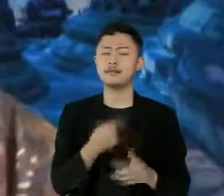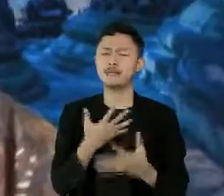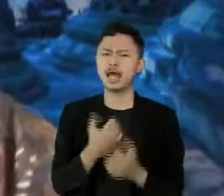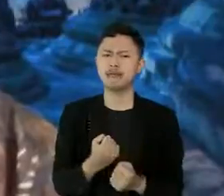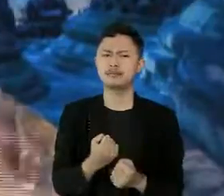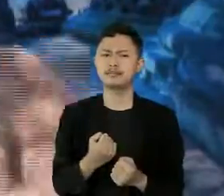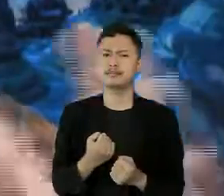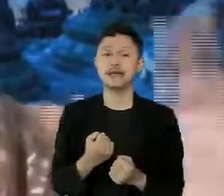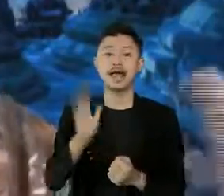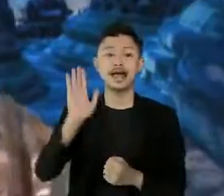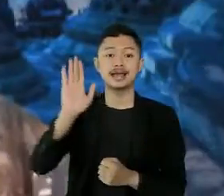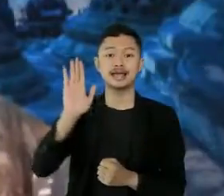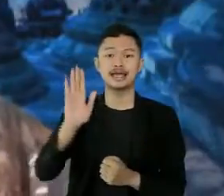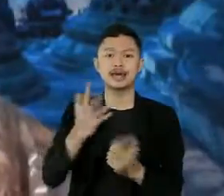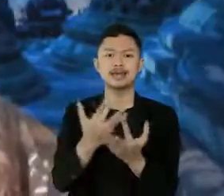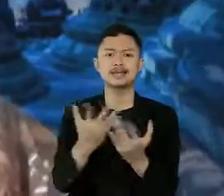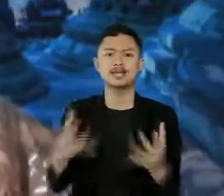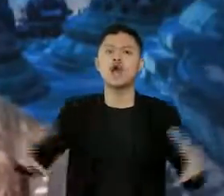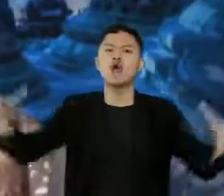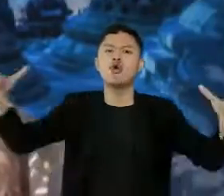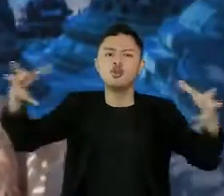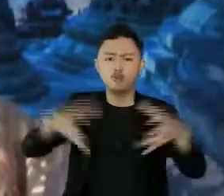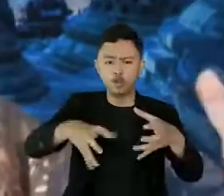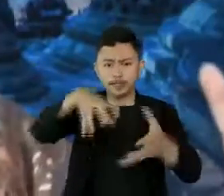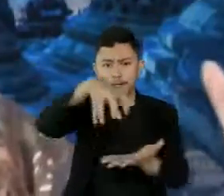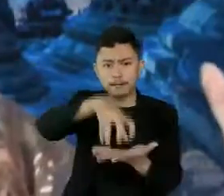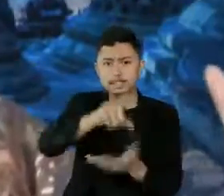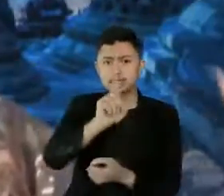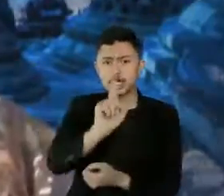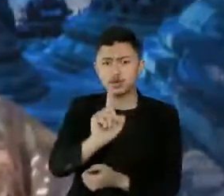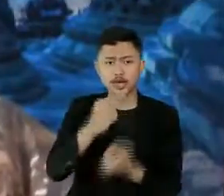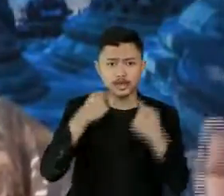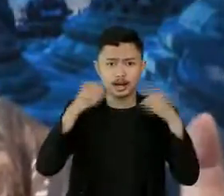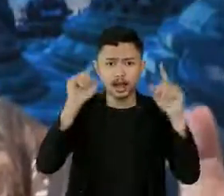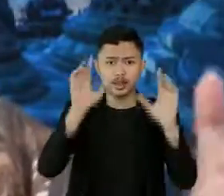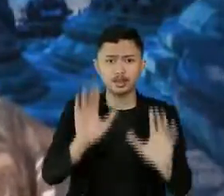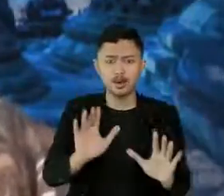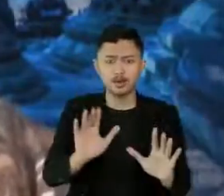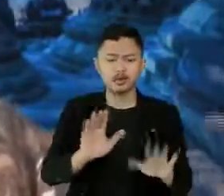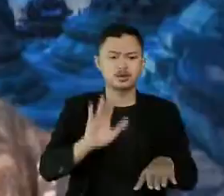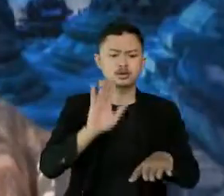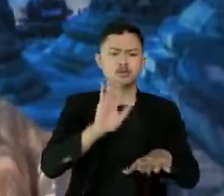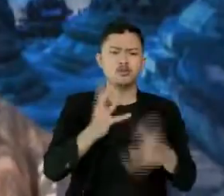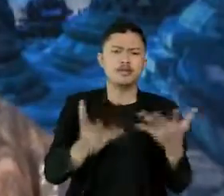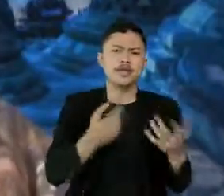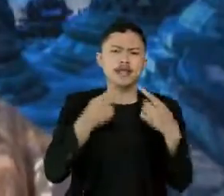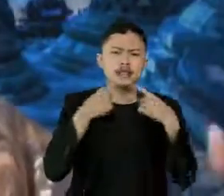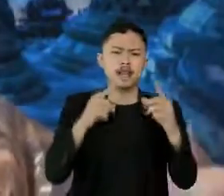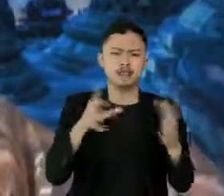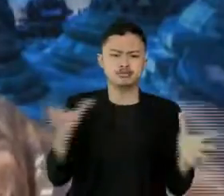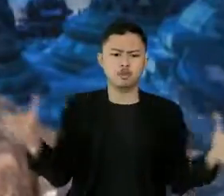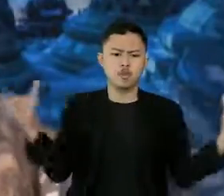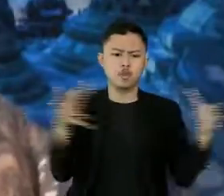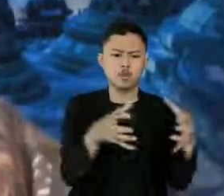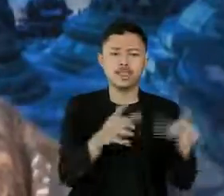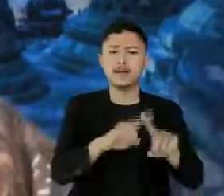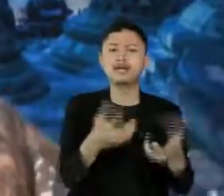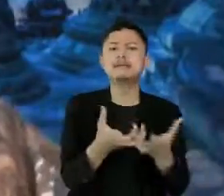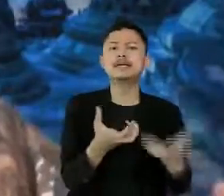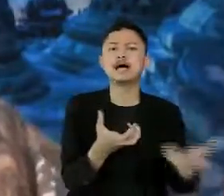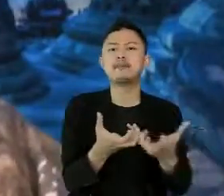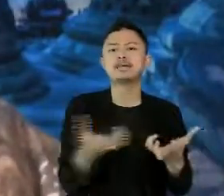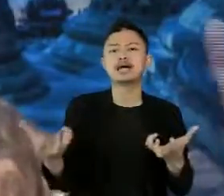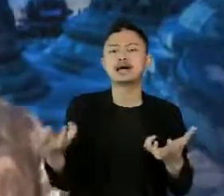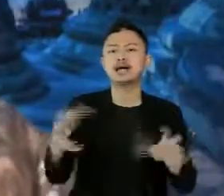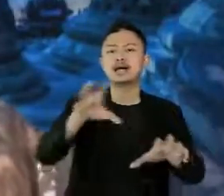tolong nanti dibagi. Jadi jangan berkumpul di satu tempat yang kondisi-kondisi tradisional ya, mungkin ada beberapa spot ya,